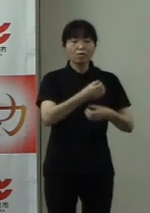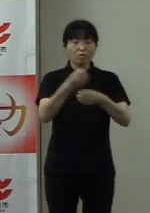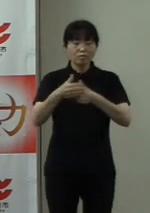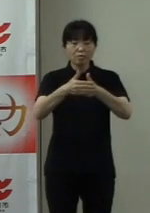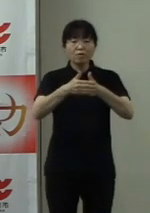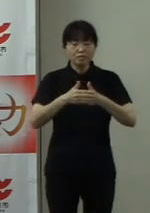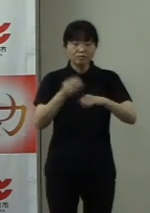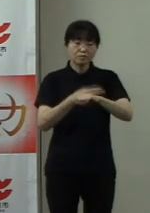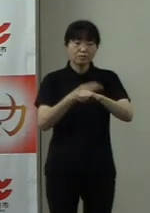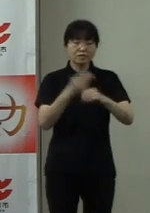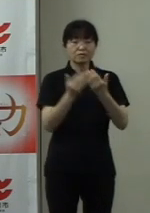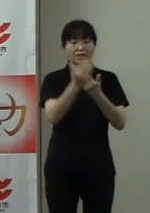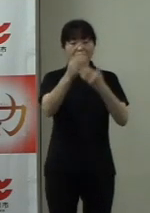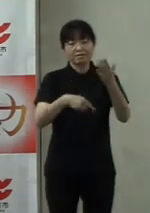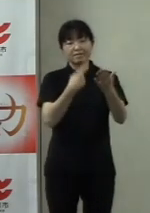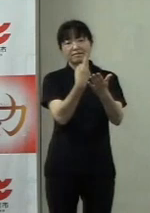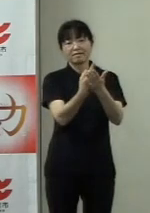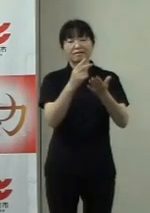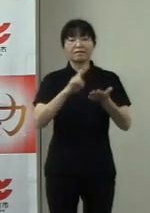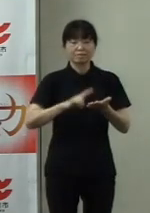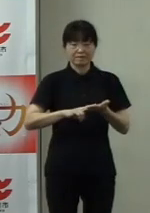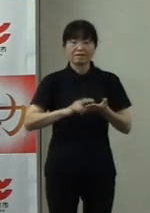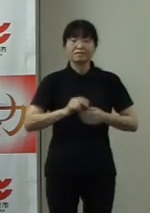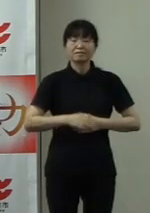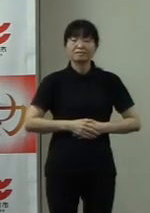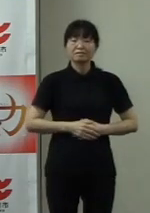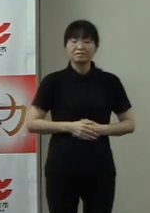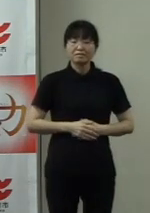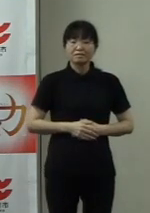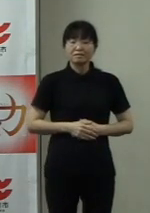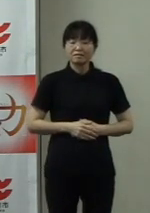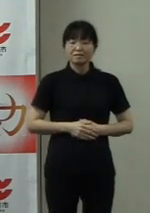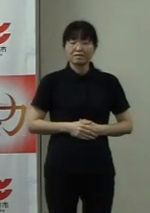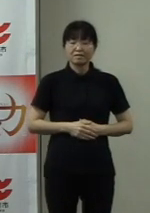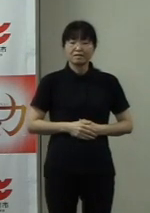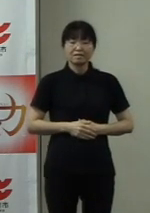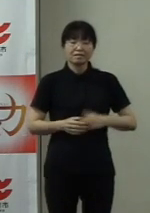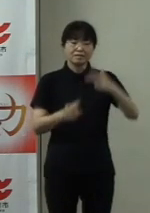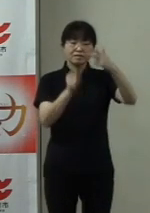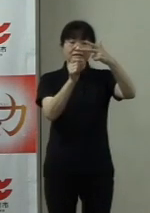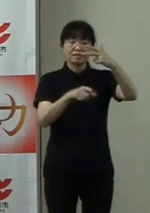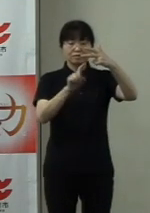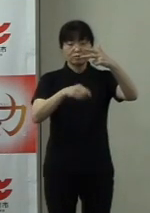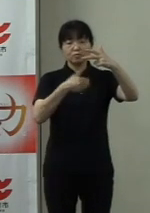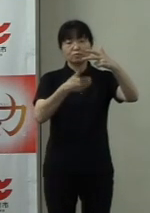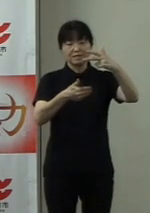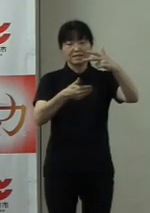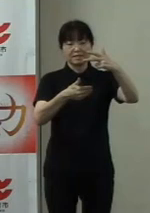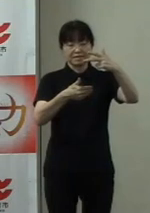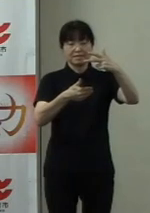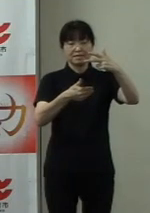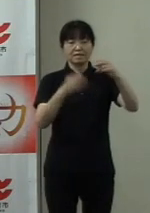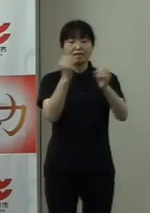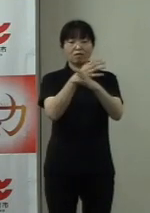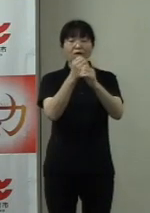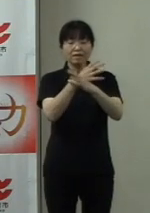助技術大会に出場するということで、ございます。先月の4月19